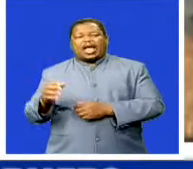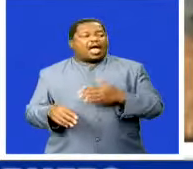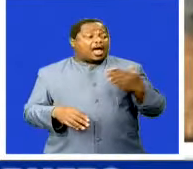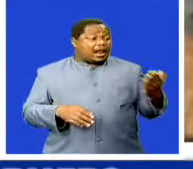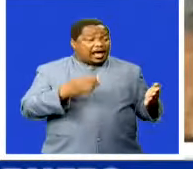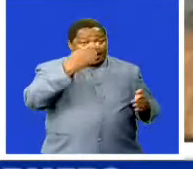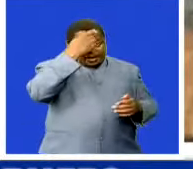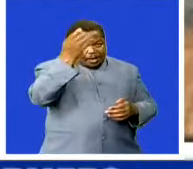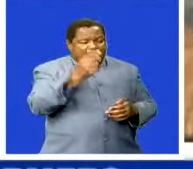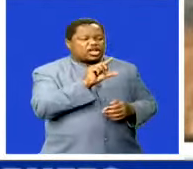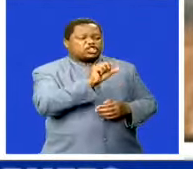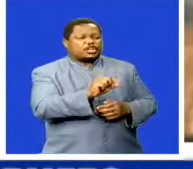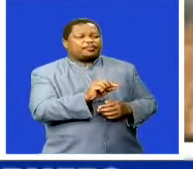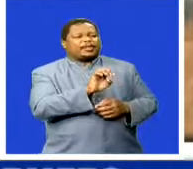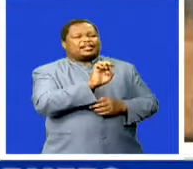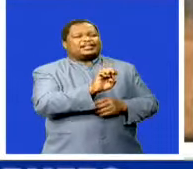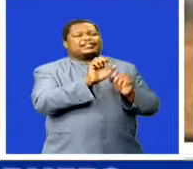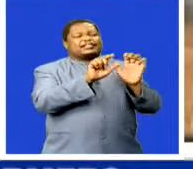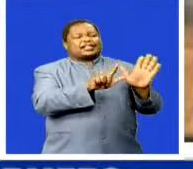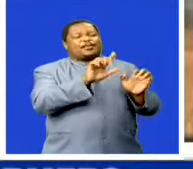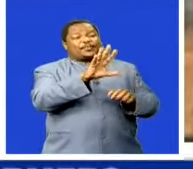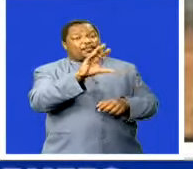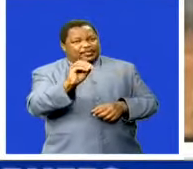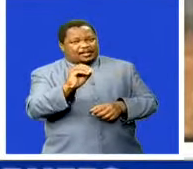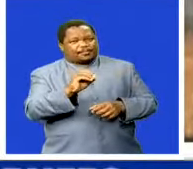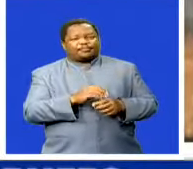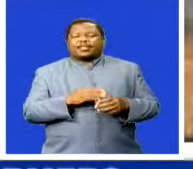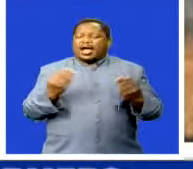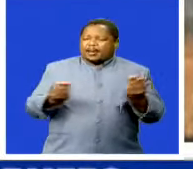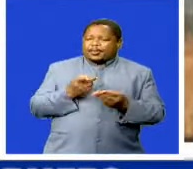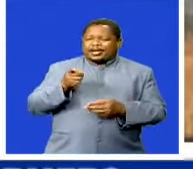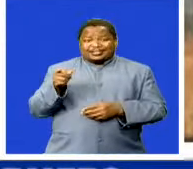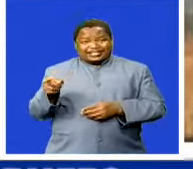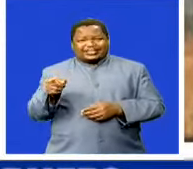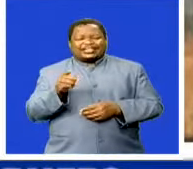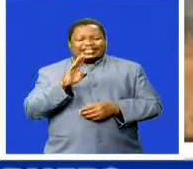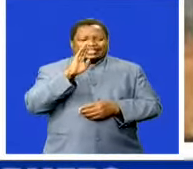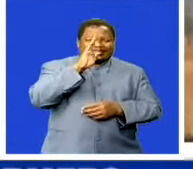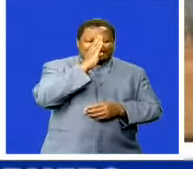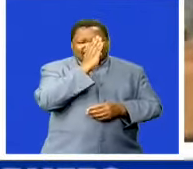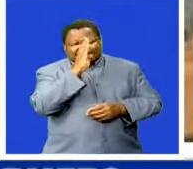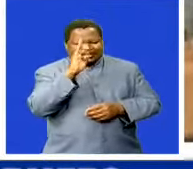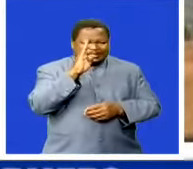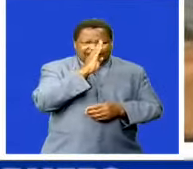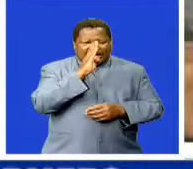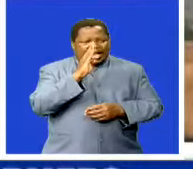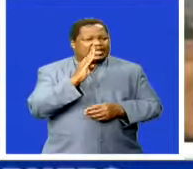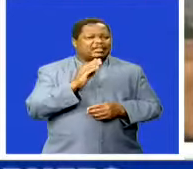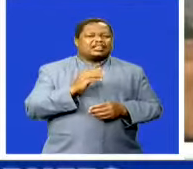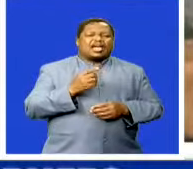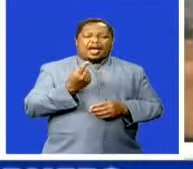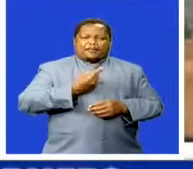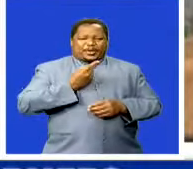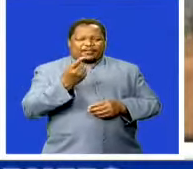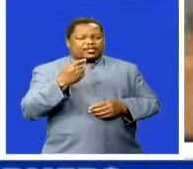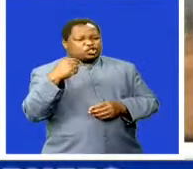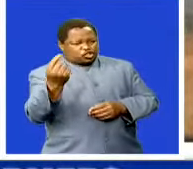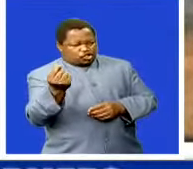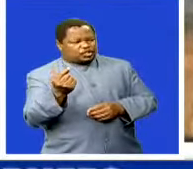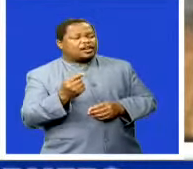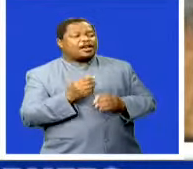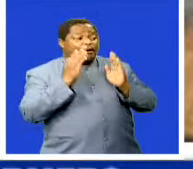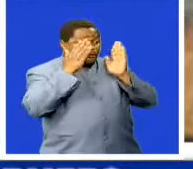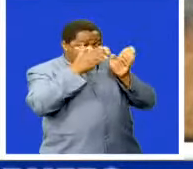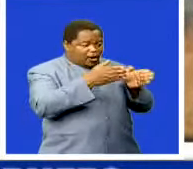750 so lo leswati liyaweya ukuthi hey ngikuphi lokungcono ukuze nami phela ngisale nayo khona ekhekeni ngahambise konke